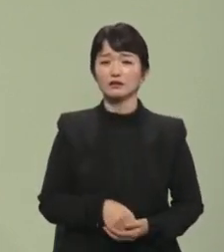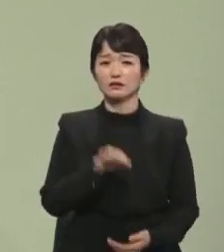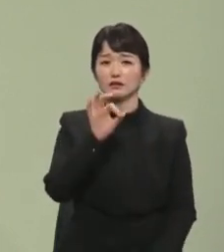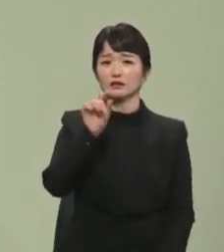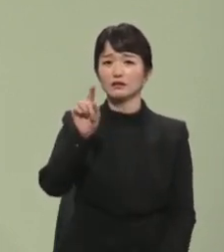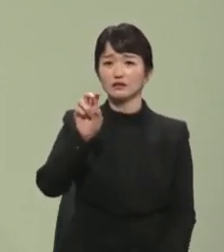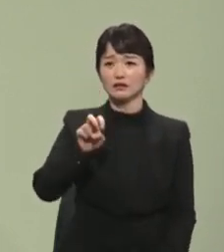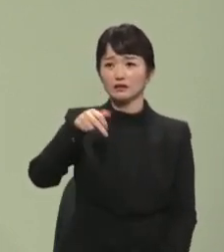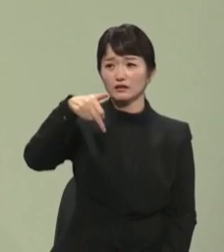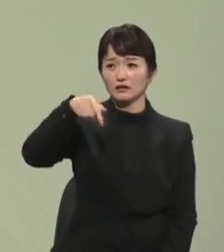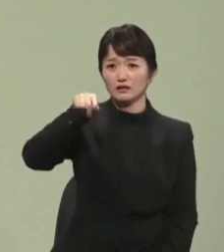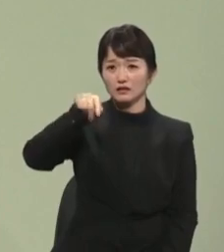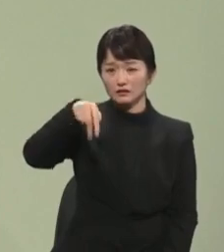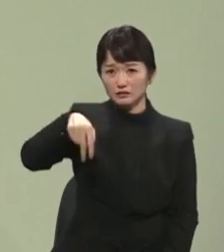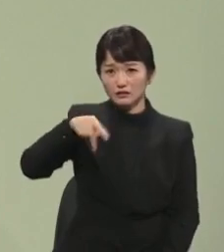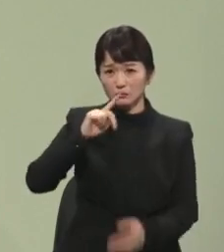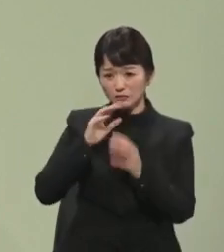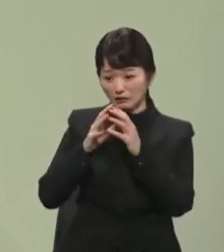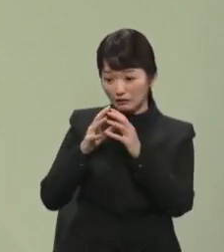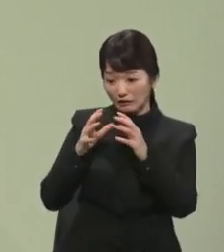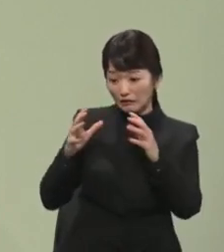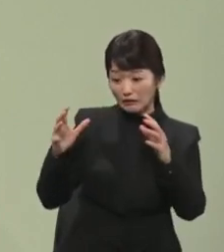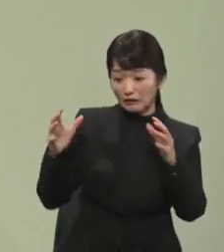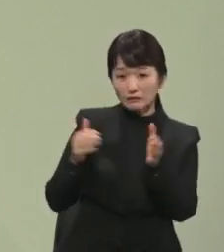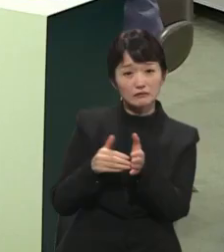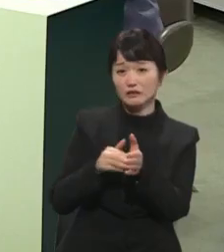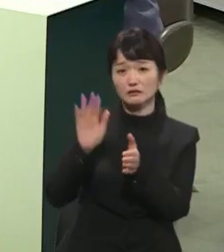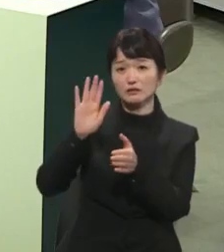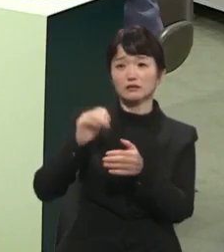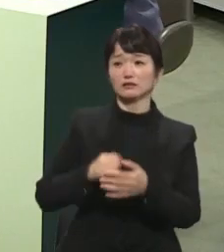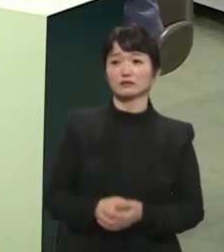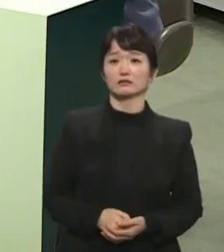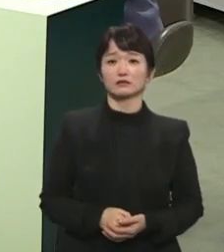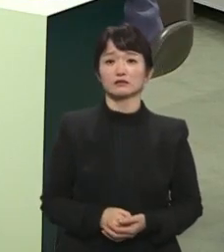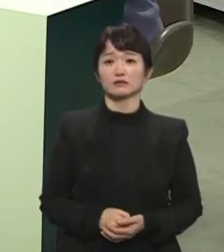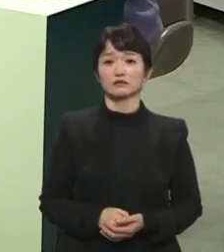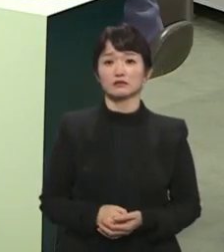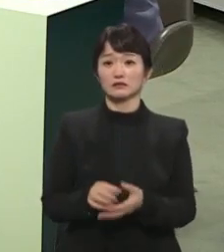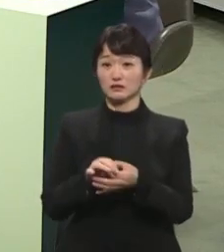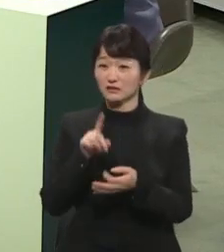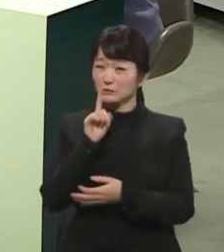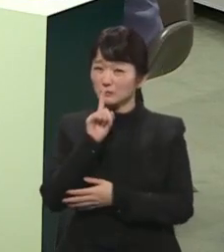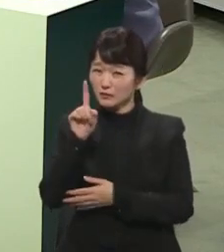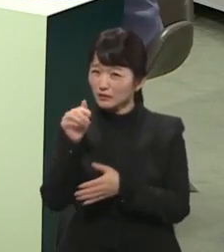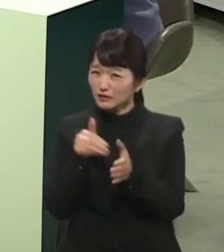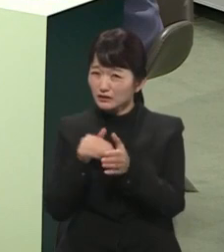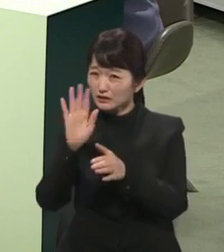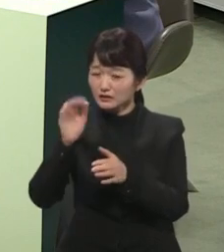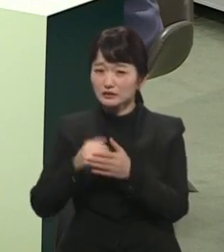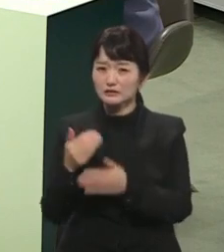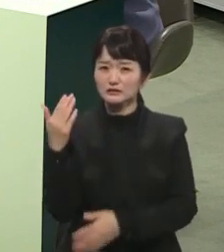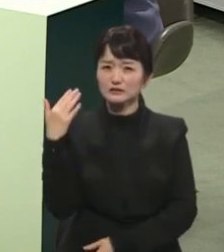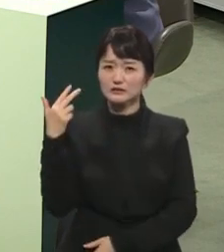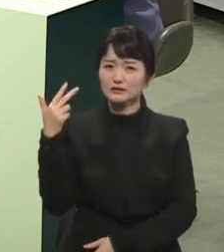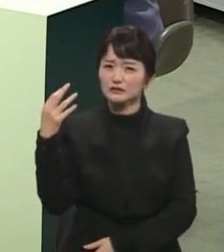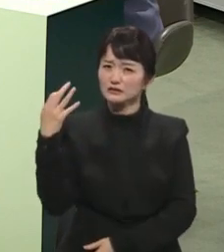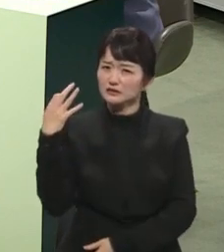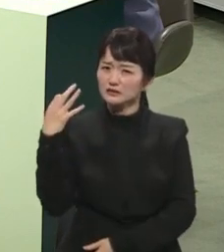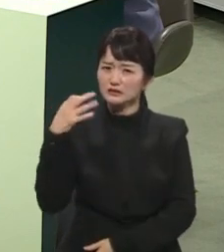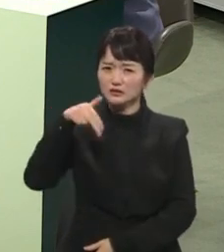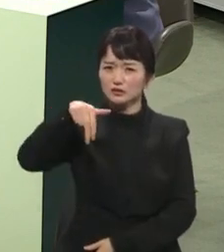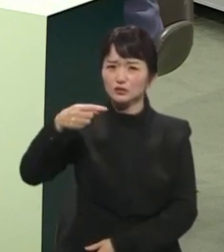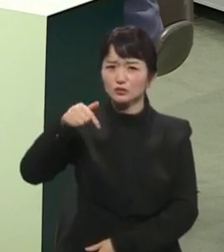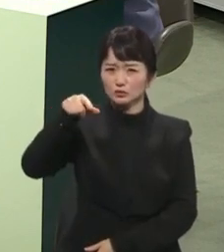논란이 진화가 안 되는 거예요 사실은 그 해당 발언을 한 번만 한게 아니고 그 지난주에 있었던 그 조국전 장관의 북호